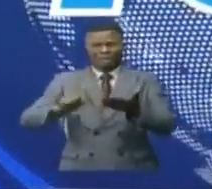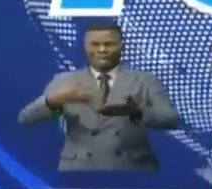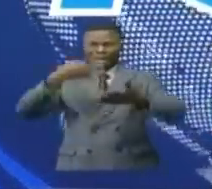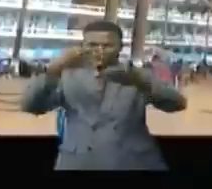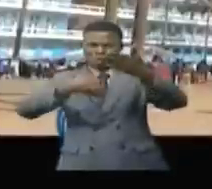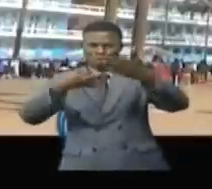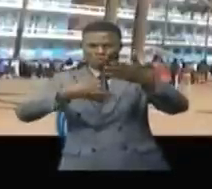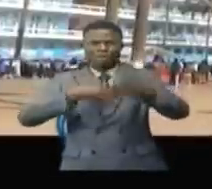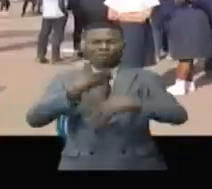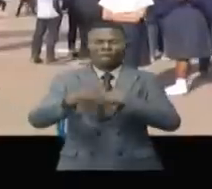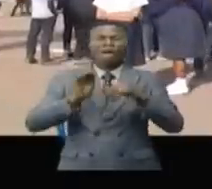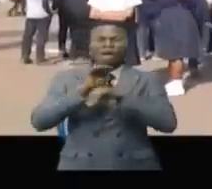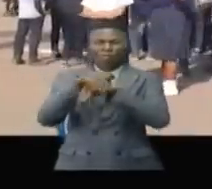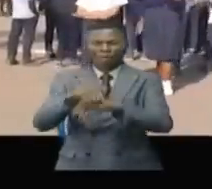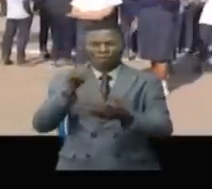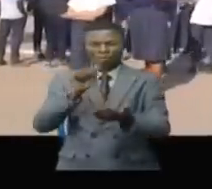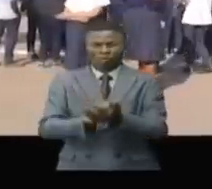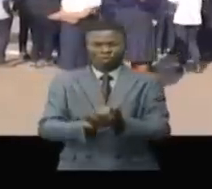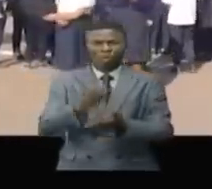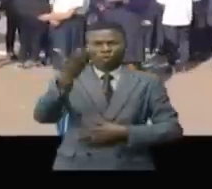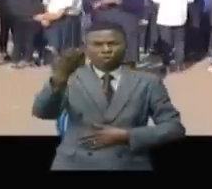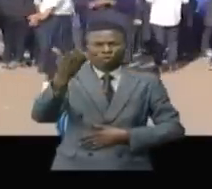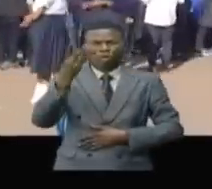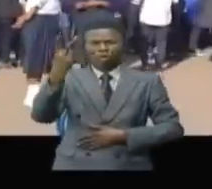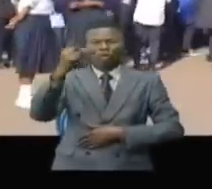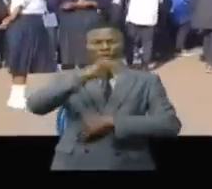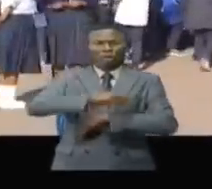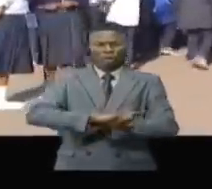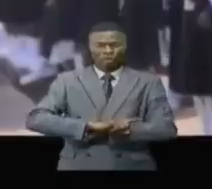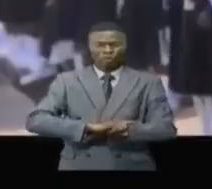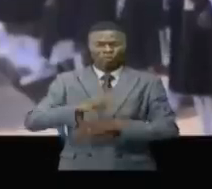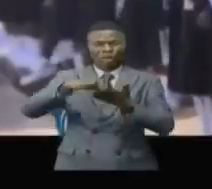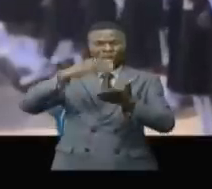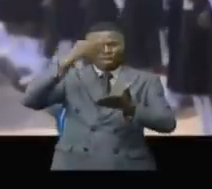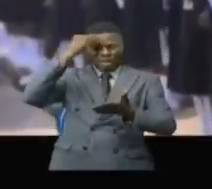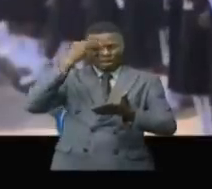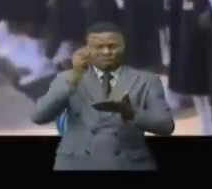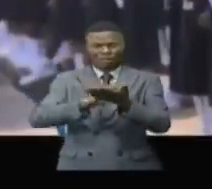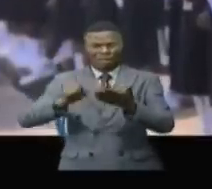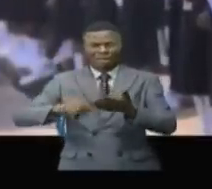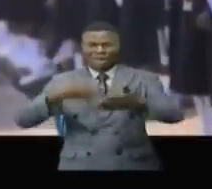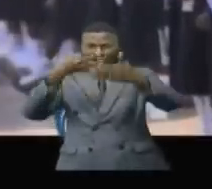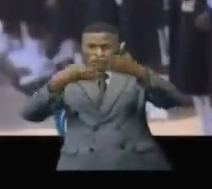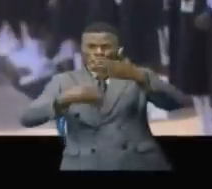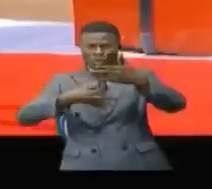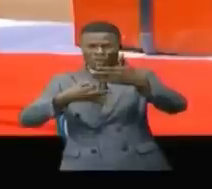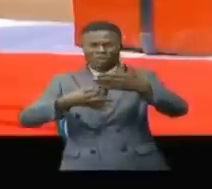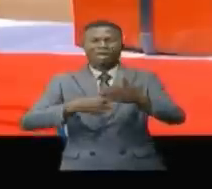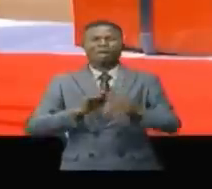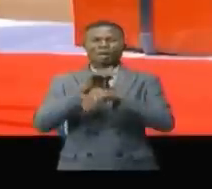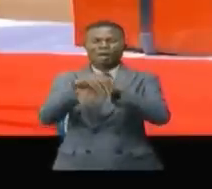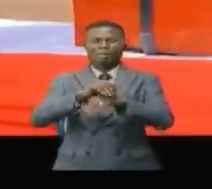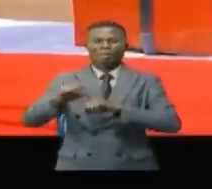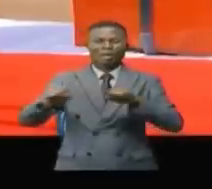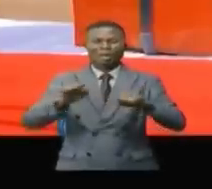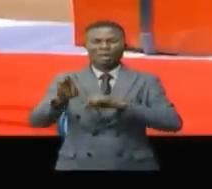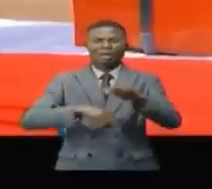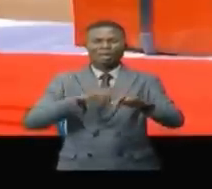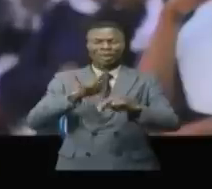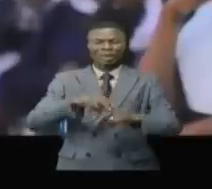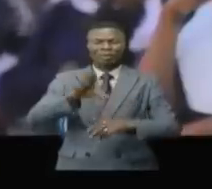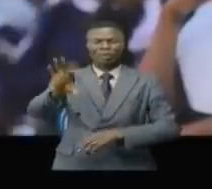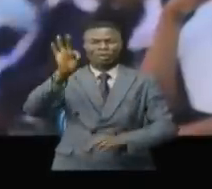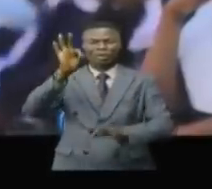Samba. Pendant deux jours, les élèves de 8e année de l'enseignement de base prendront part aux épreuves du test national de